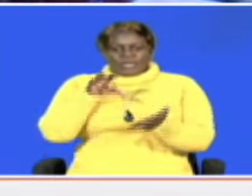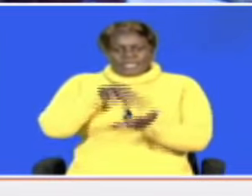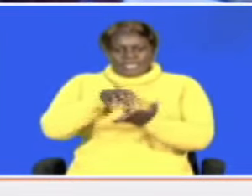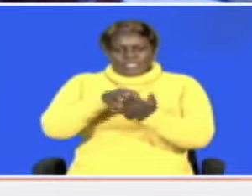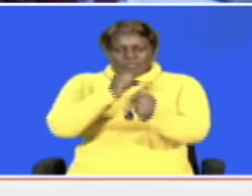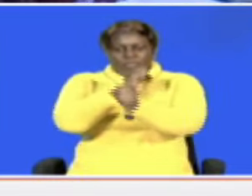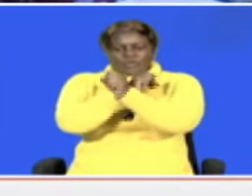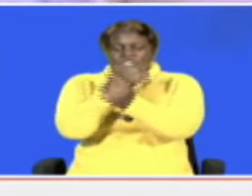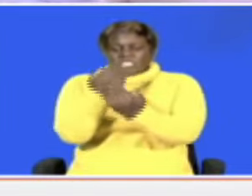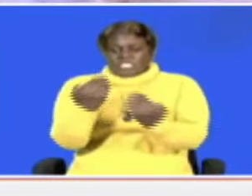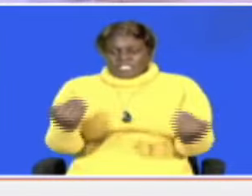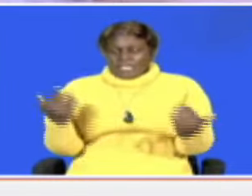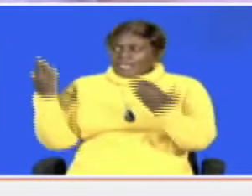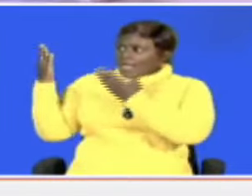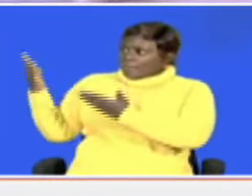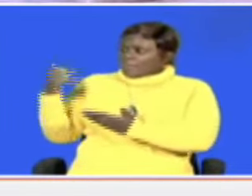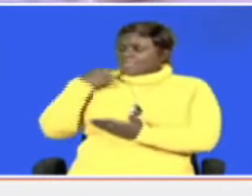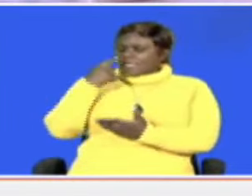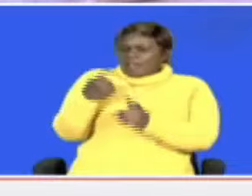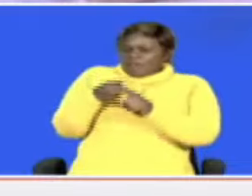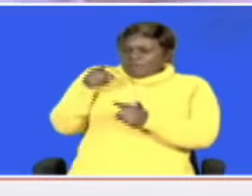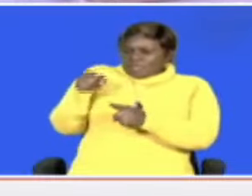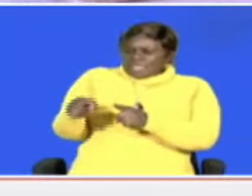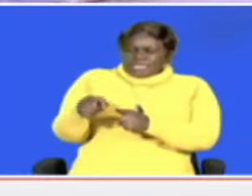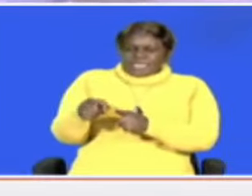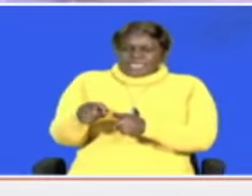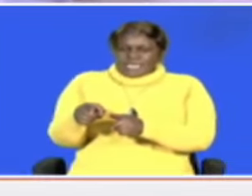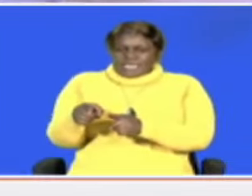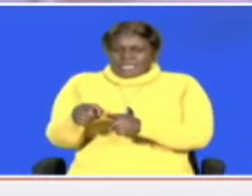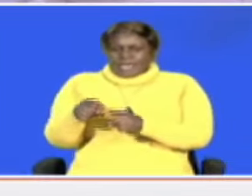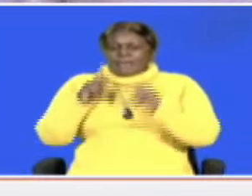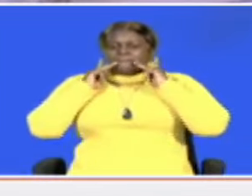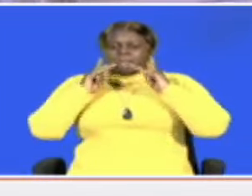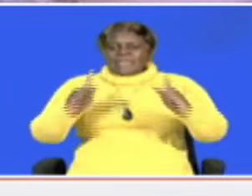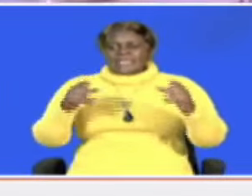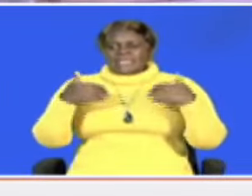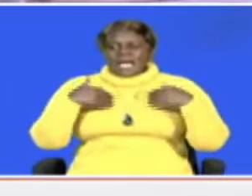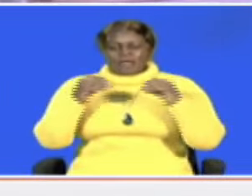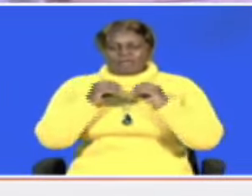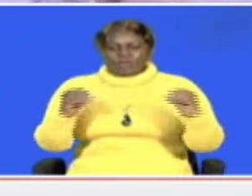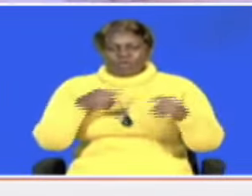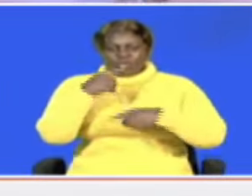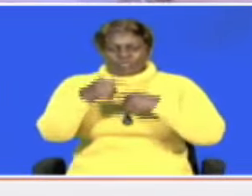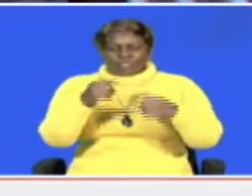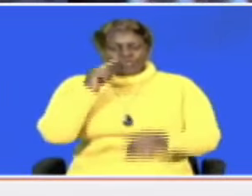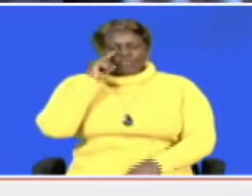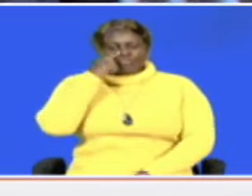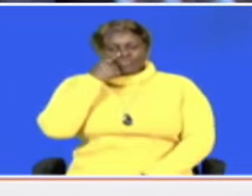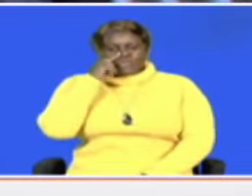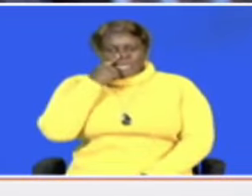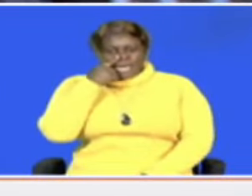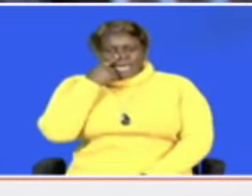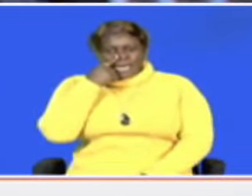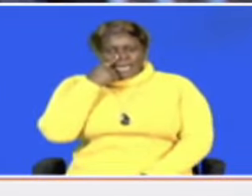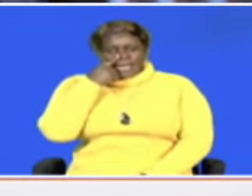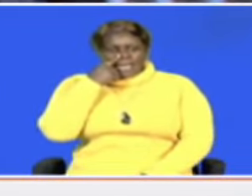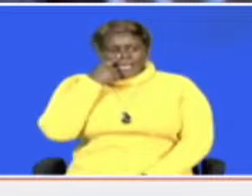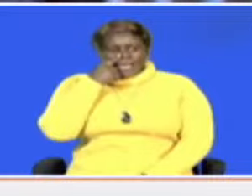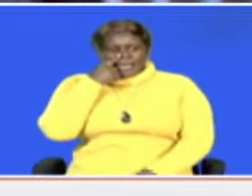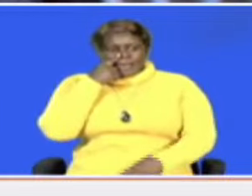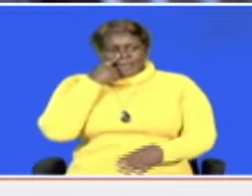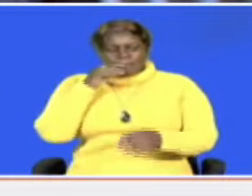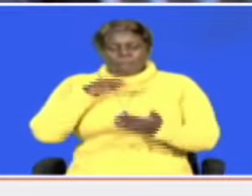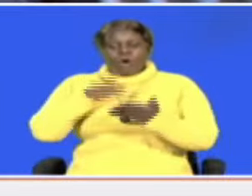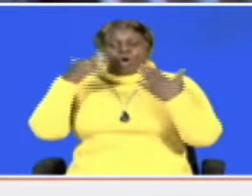wa watoto kituo hiki, anasema kutokana na ukosefu wa utulivu wa kisiasa unaoendelea nchini Sudan, idadi hiyo inakadiriwa